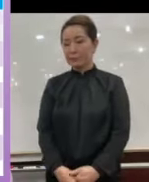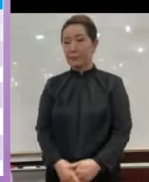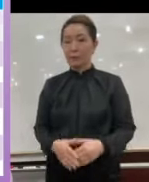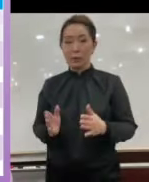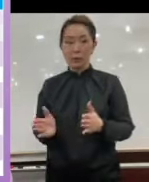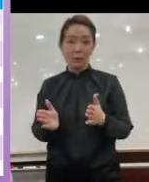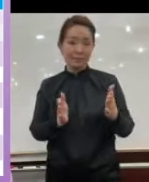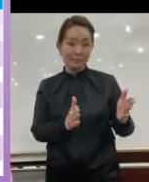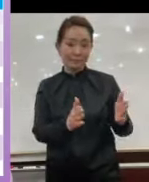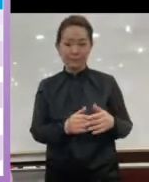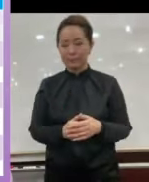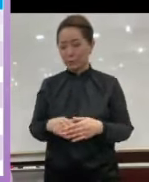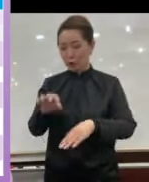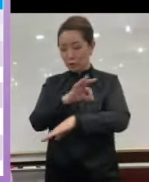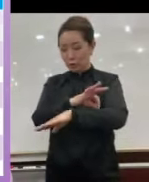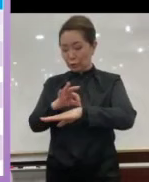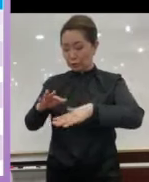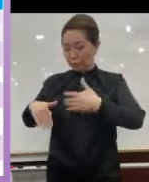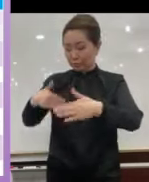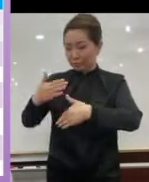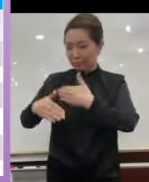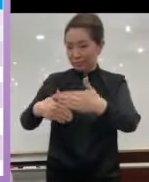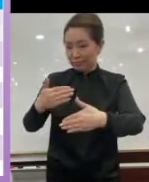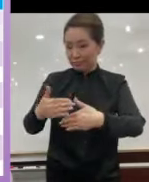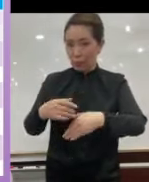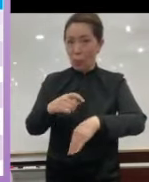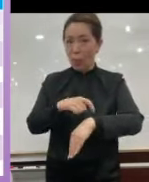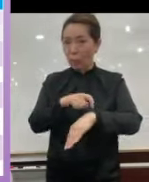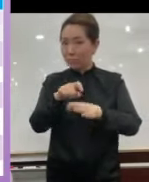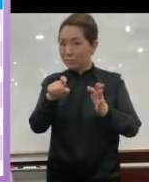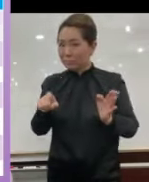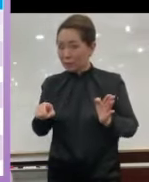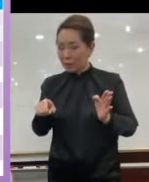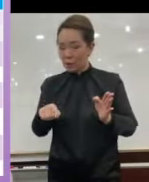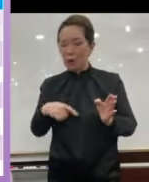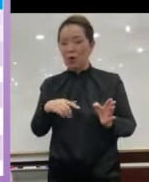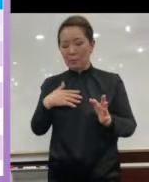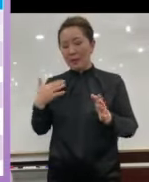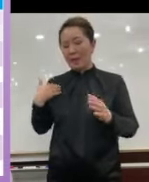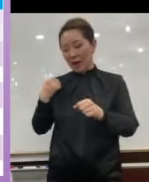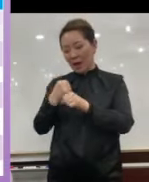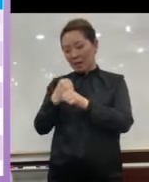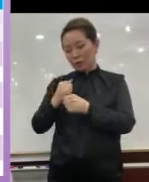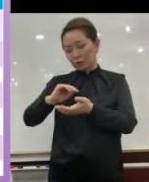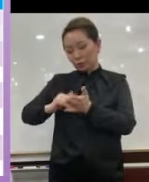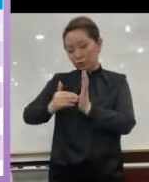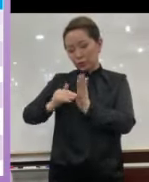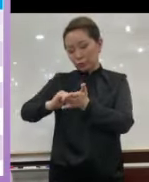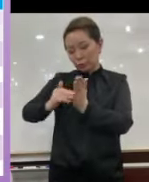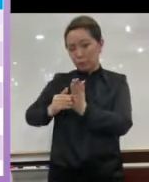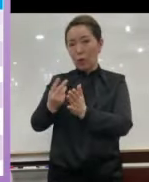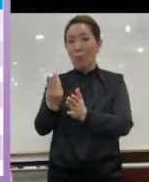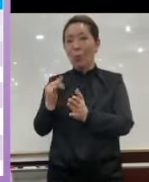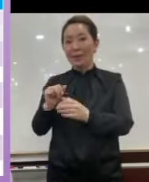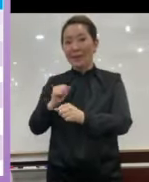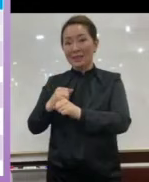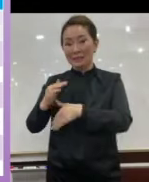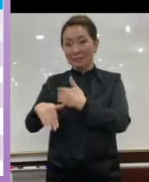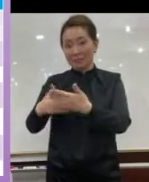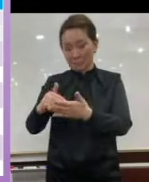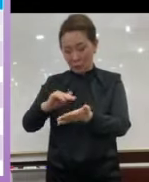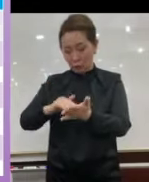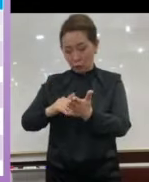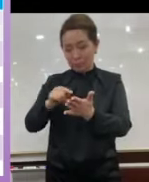Түүнээс гадна төсөл хэрэгжиж эхлэх үед бол үйл ажиллагаа гэж бас байдаг. Цаанаас нь тий төлөвлөсөн үйл ажиллагаа. За тухайн